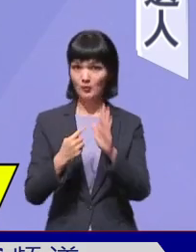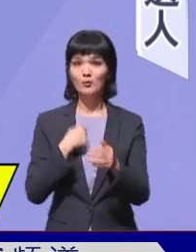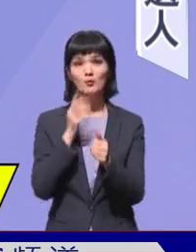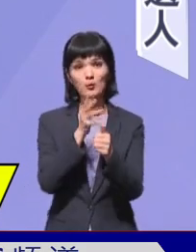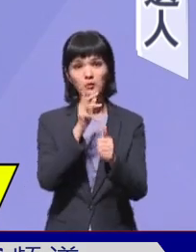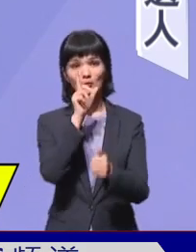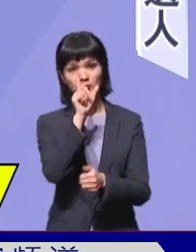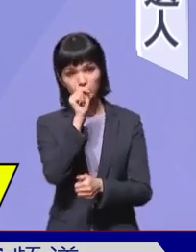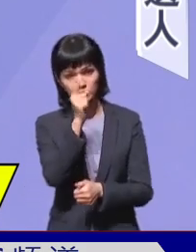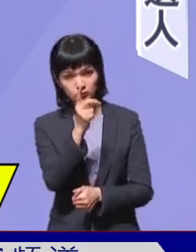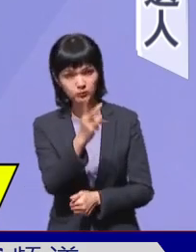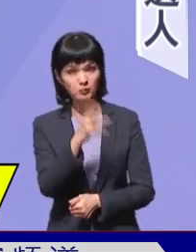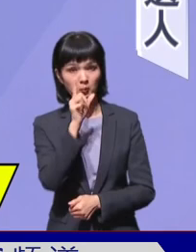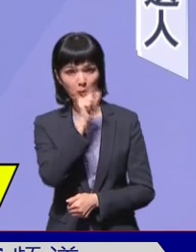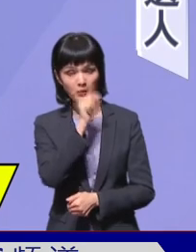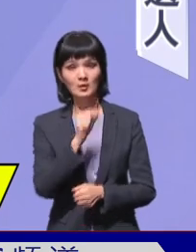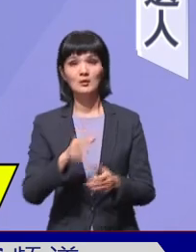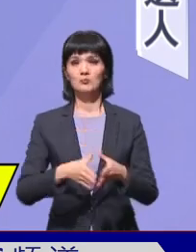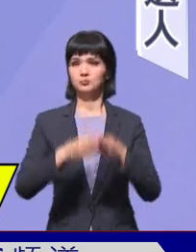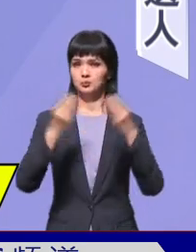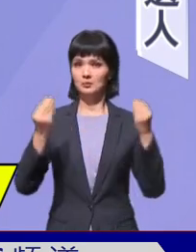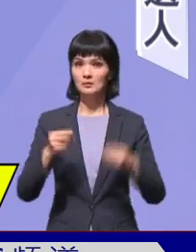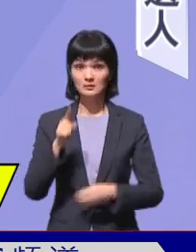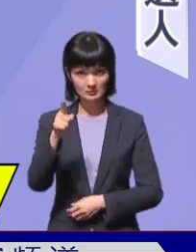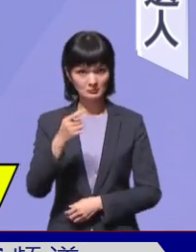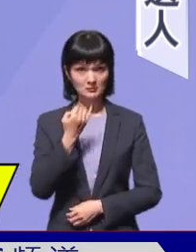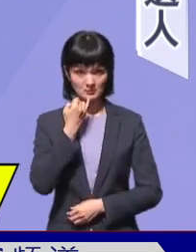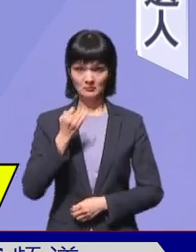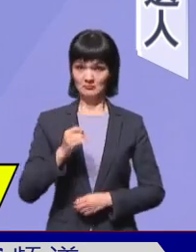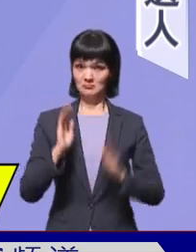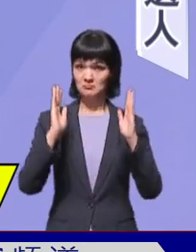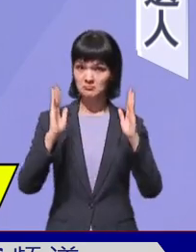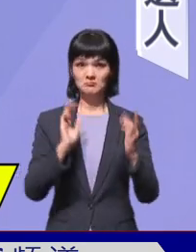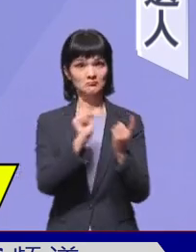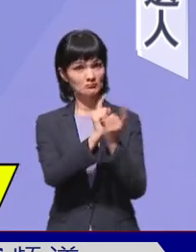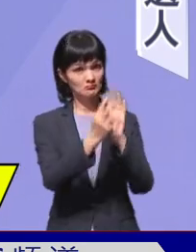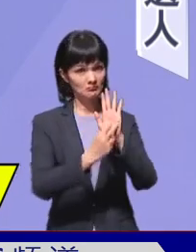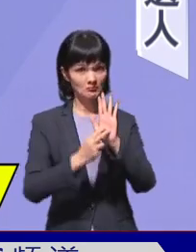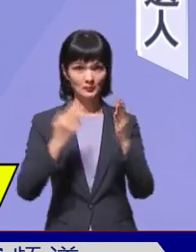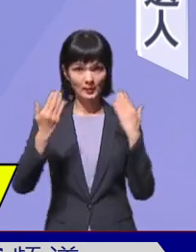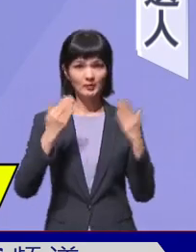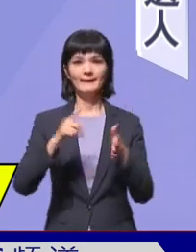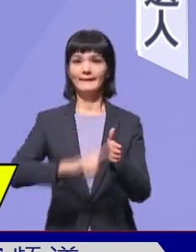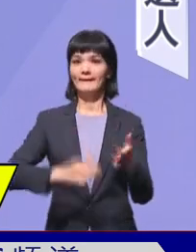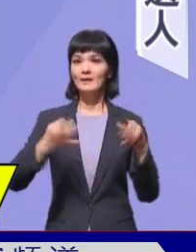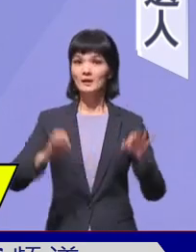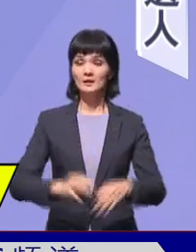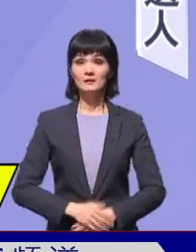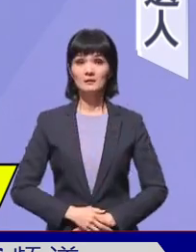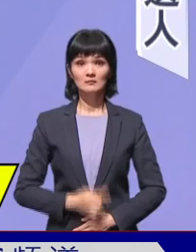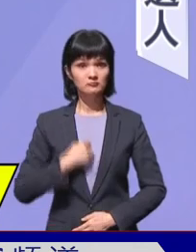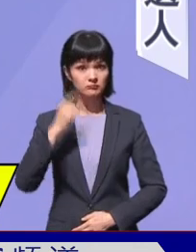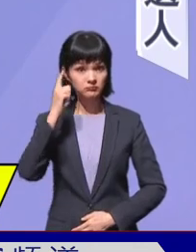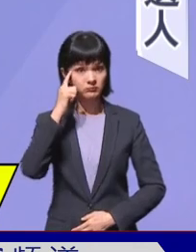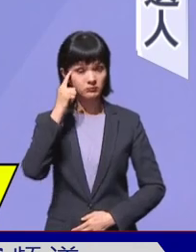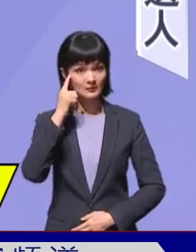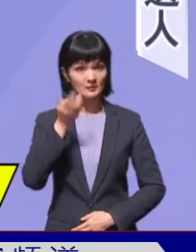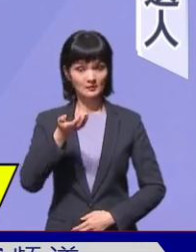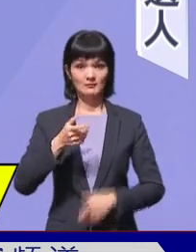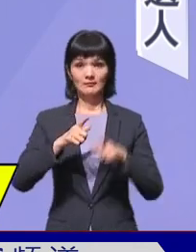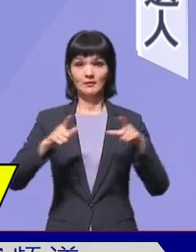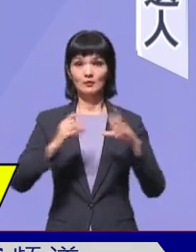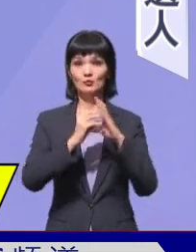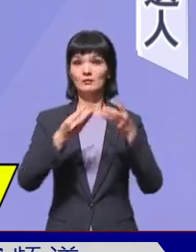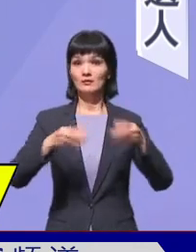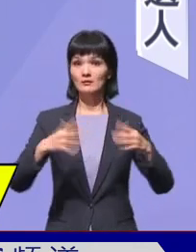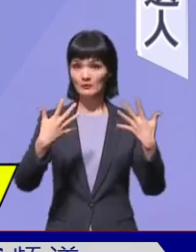三遍第四遍，就好好的面对清楚的交代，这么简单。其实我想针对大巨